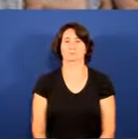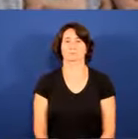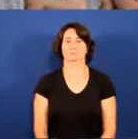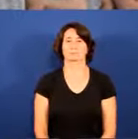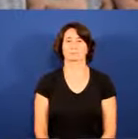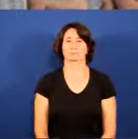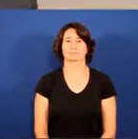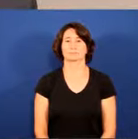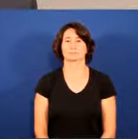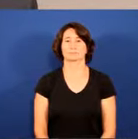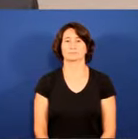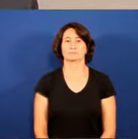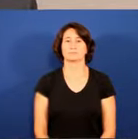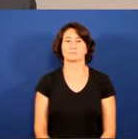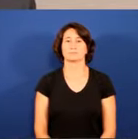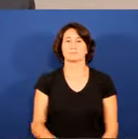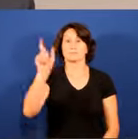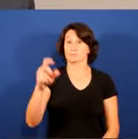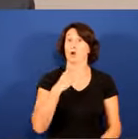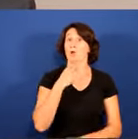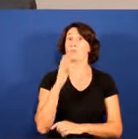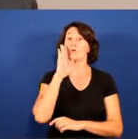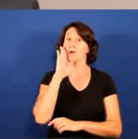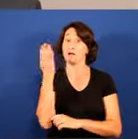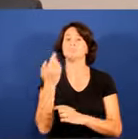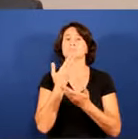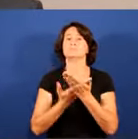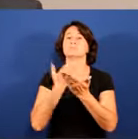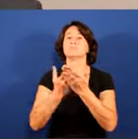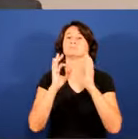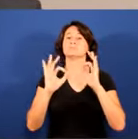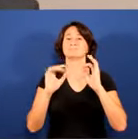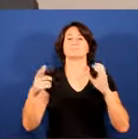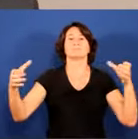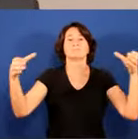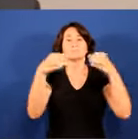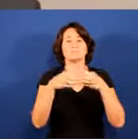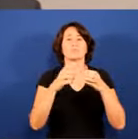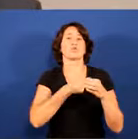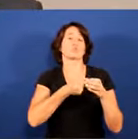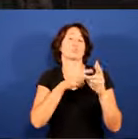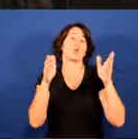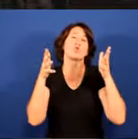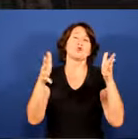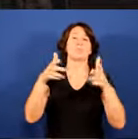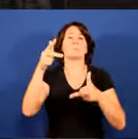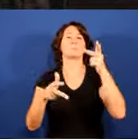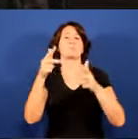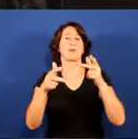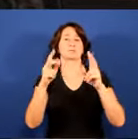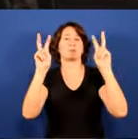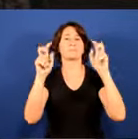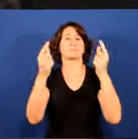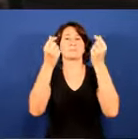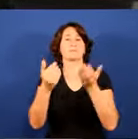gain Aldundiaren bozeramaileak adierazi du Bizkaiko udalek emaitza positiborekin likidatu dutela 2011ko ekitaldi ekonomikoa.